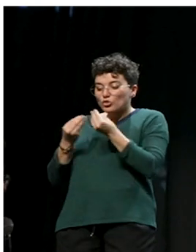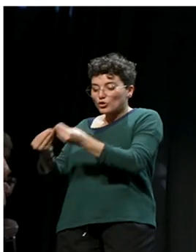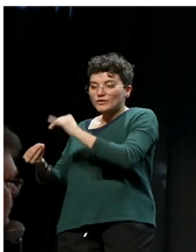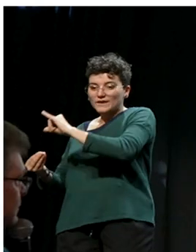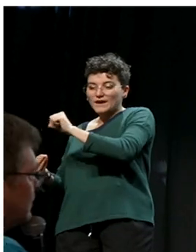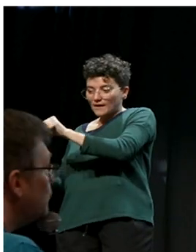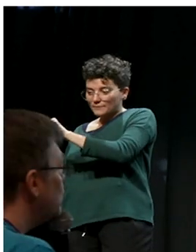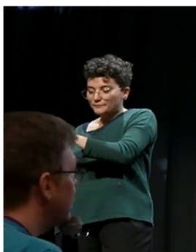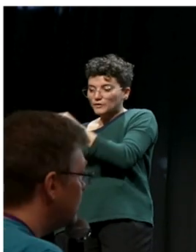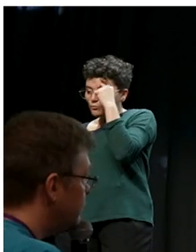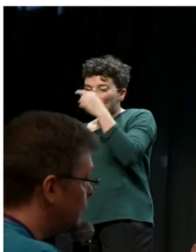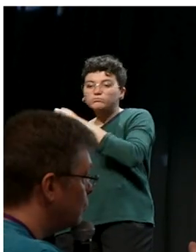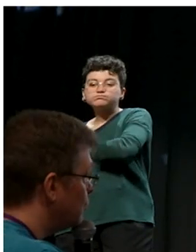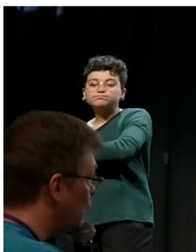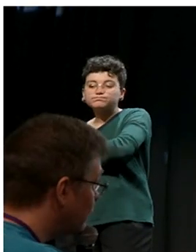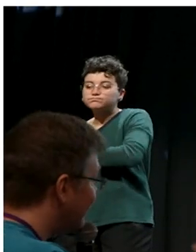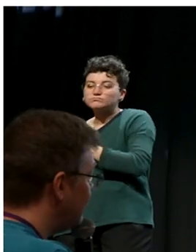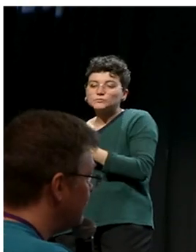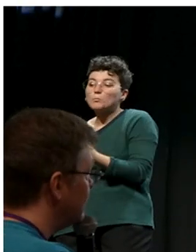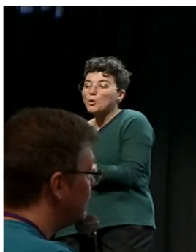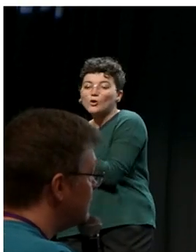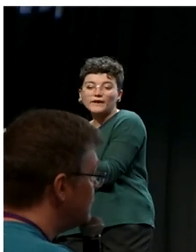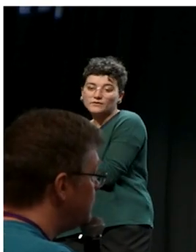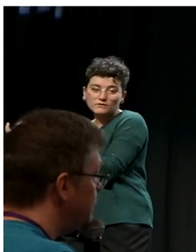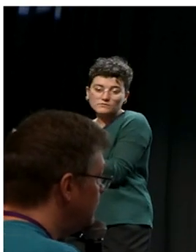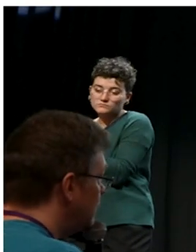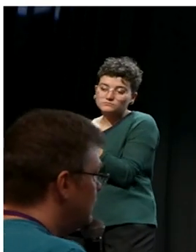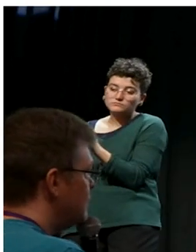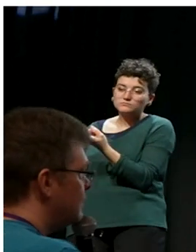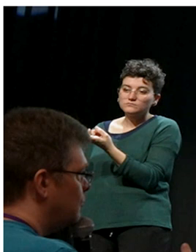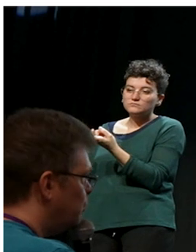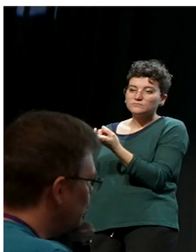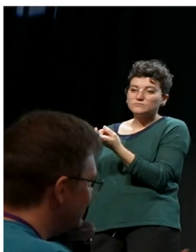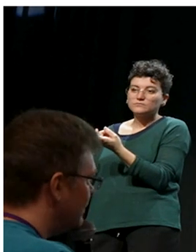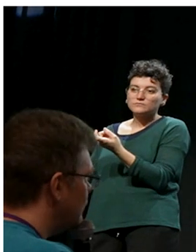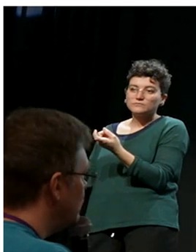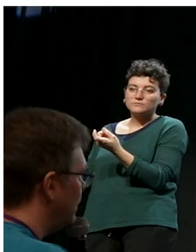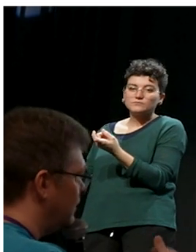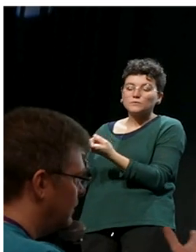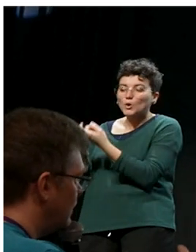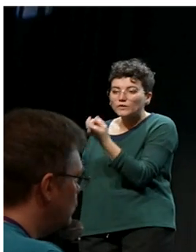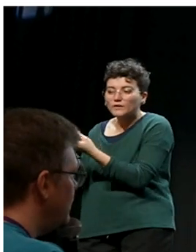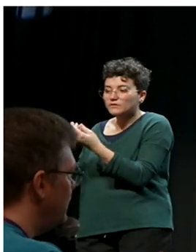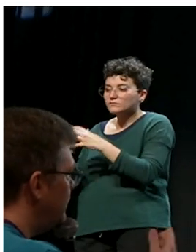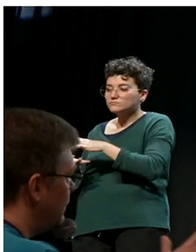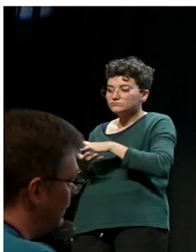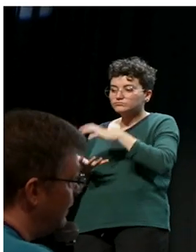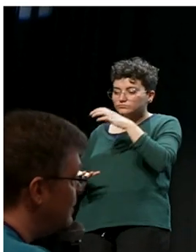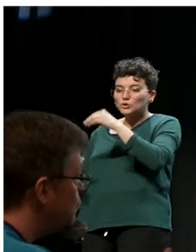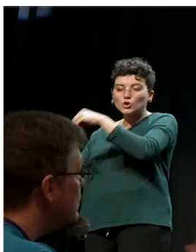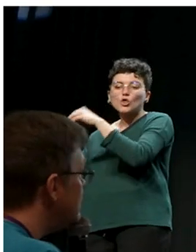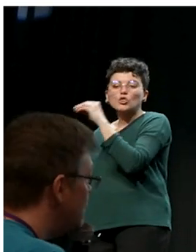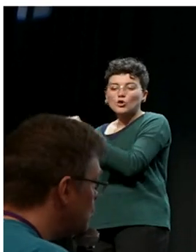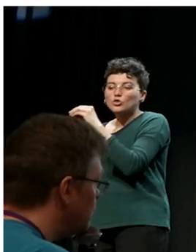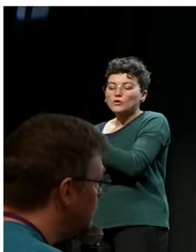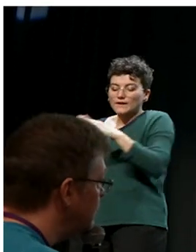s'entraîne, c'est le terme consacré en fait, on l'entraîne avec un dataset spécifique, pendant un certain temps elle calcule elle-même, elle analyse